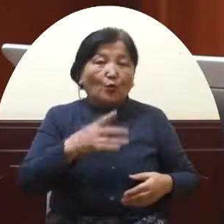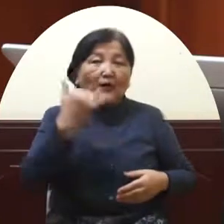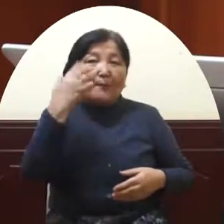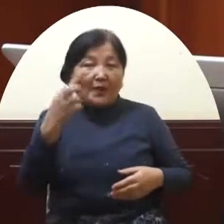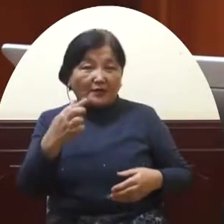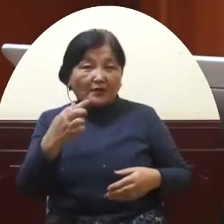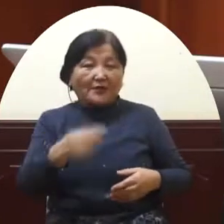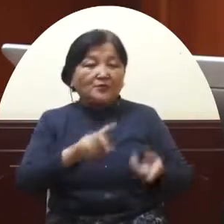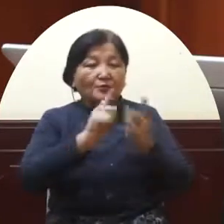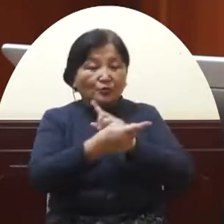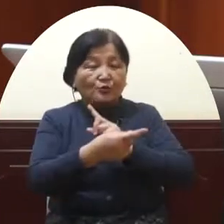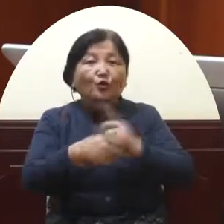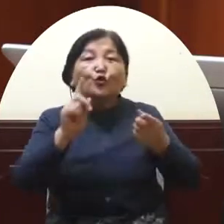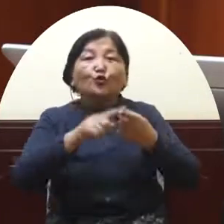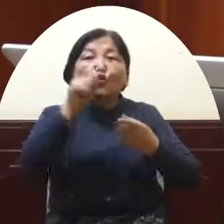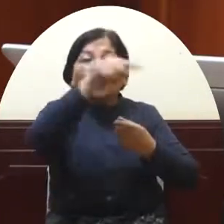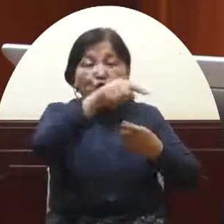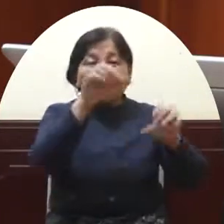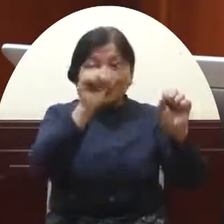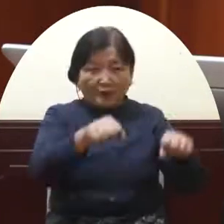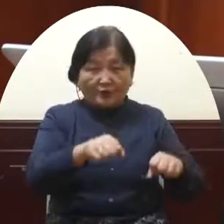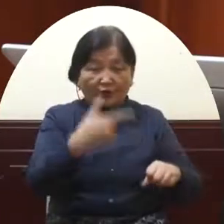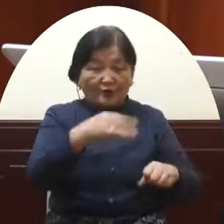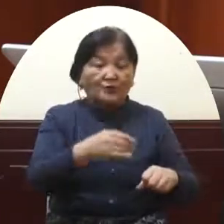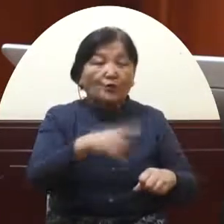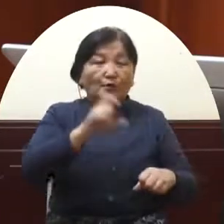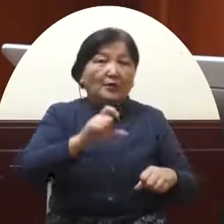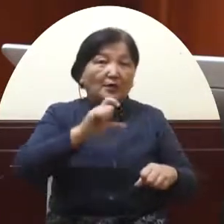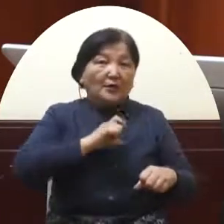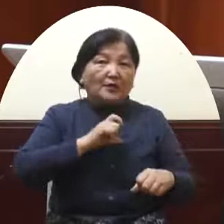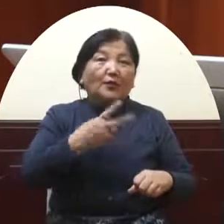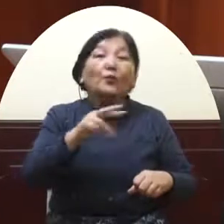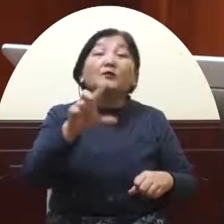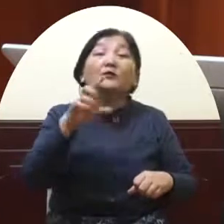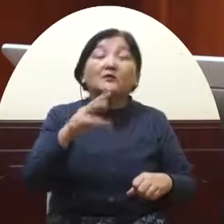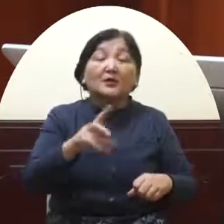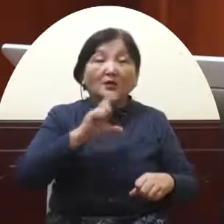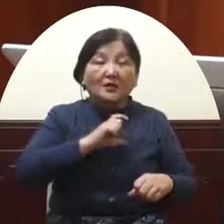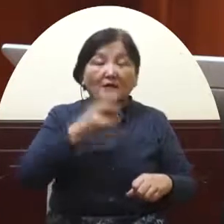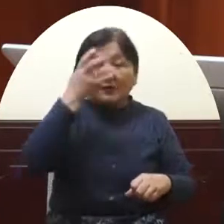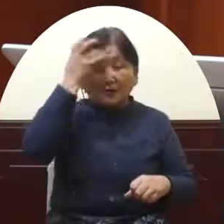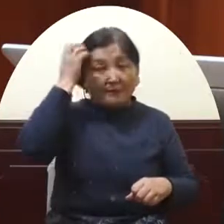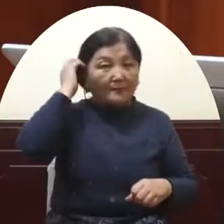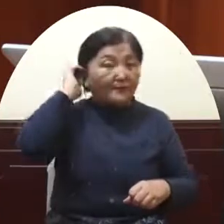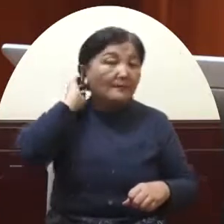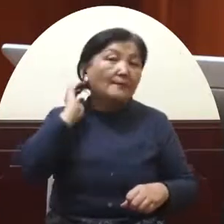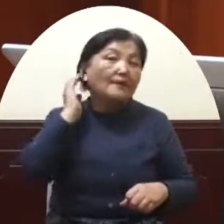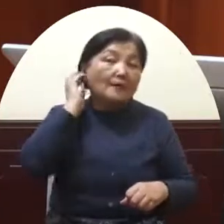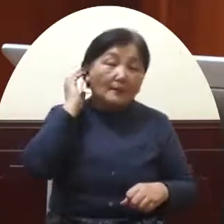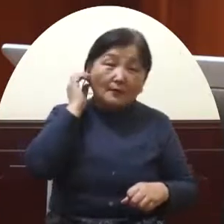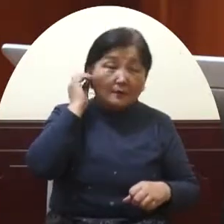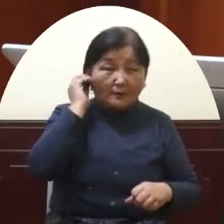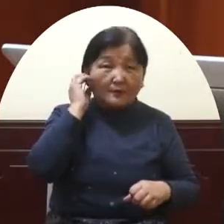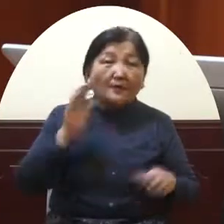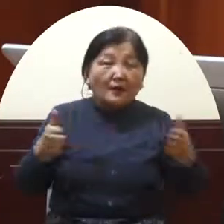нар энийг хаах юм бол нэг асуудлыг шийдэж байгаа нэрийн дор цаана хүний эрх, үндсэн эрхийг зөрчих ийм алхам бас гарч ирж